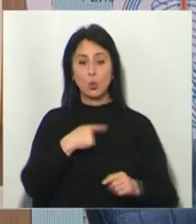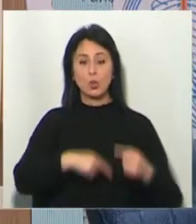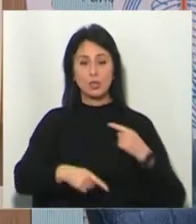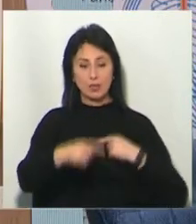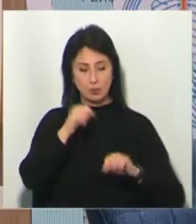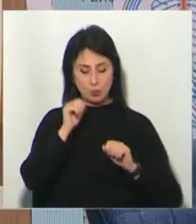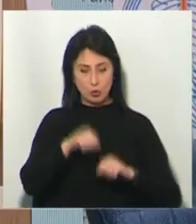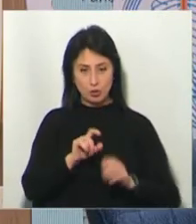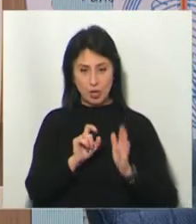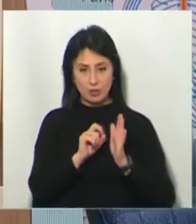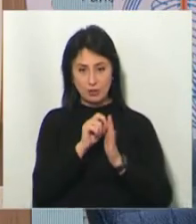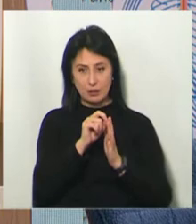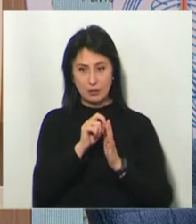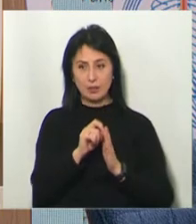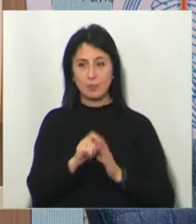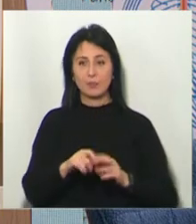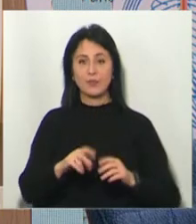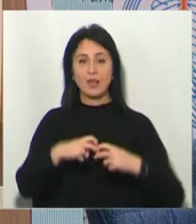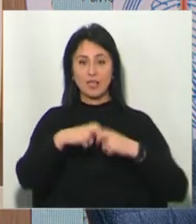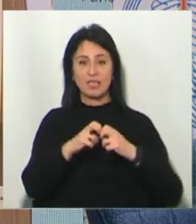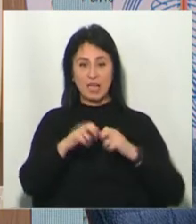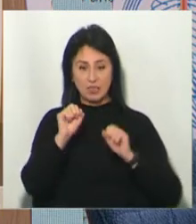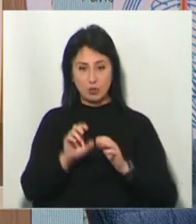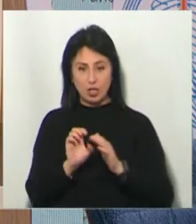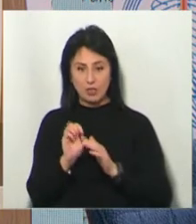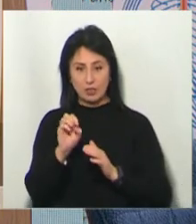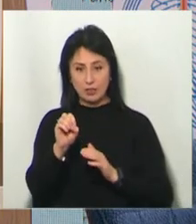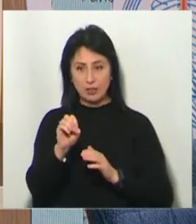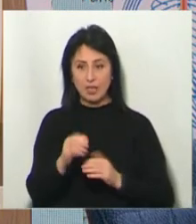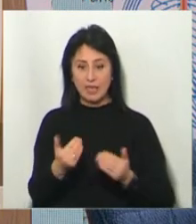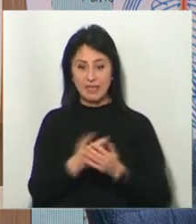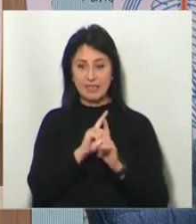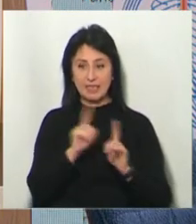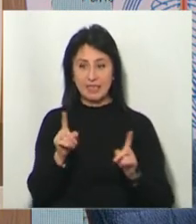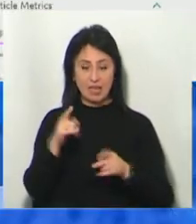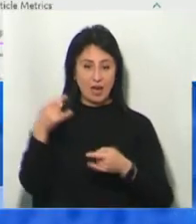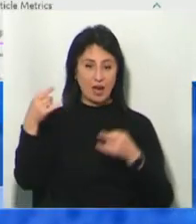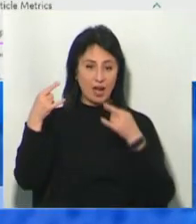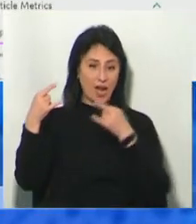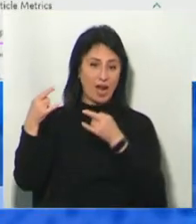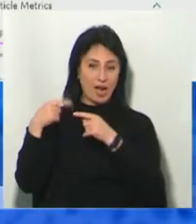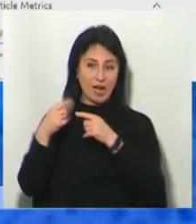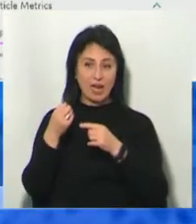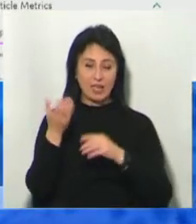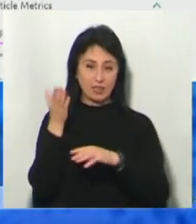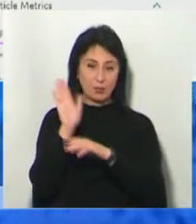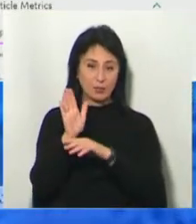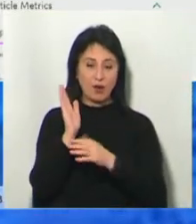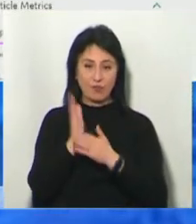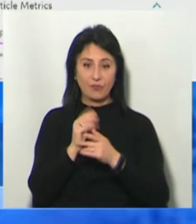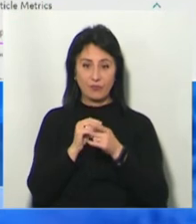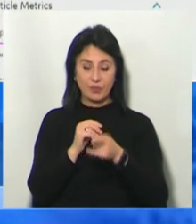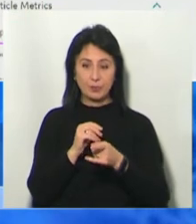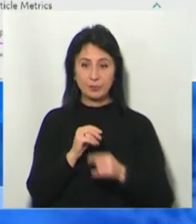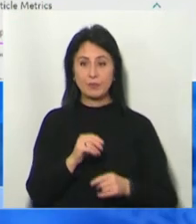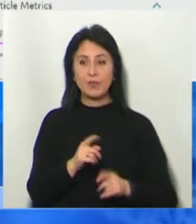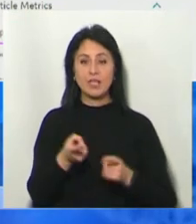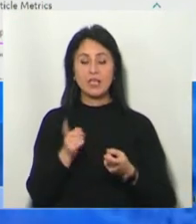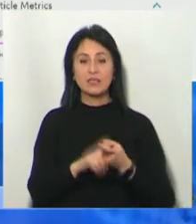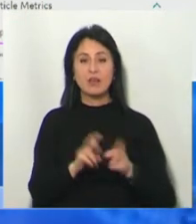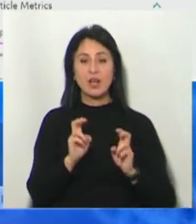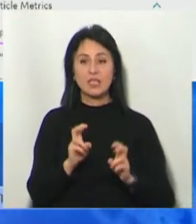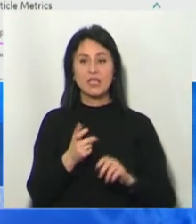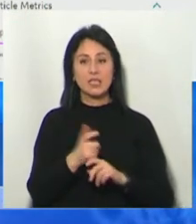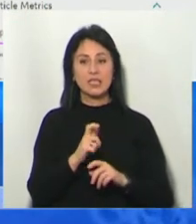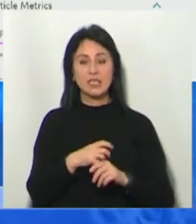სახსრთა სისტემა, მათ შორის სახსრები და ასე შემდეგ. Სიახლე, რომელიც ახლა ეკრანზე იყო და კიდევ გამოჩნდება,